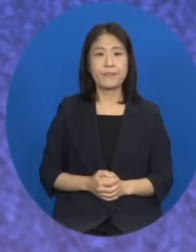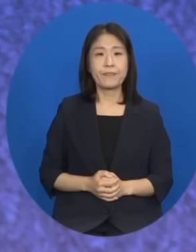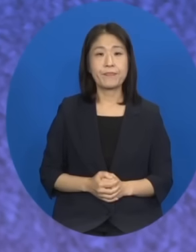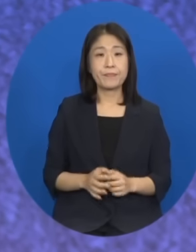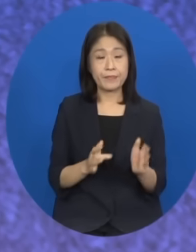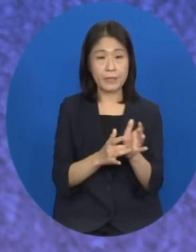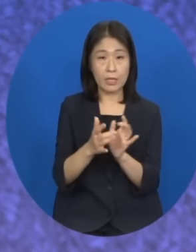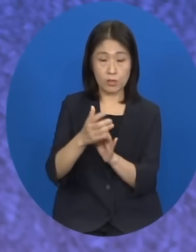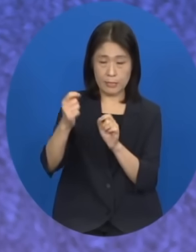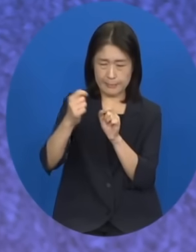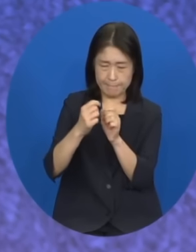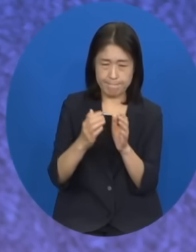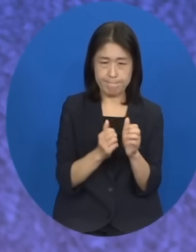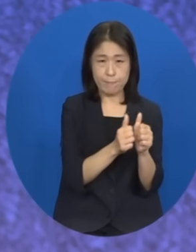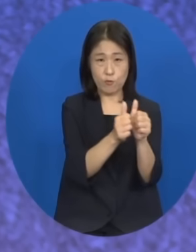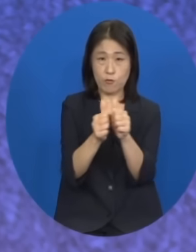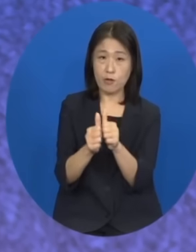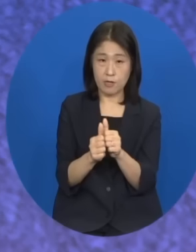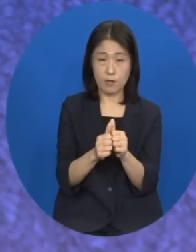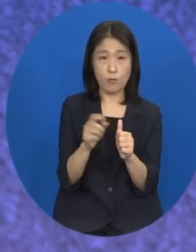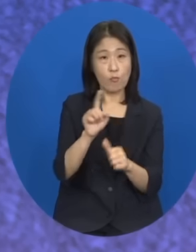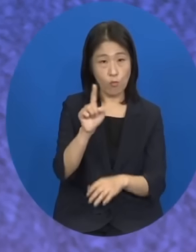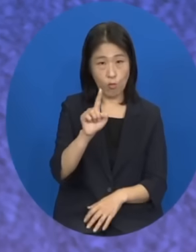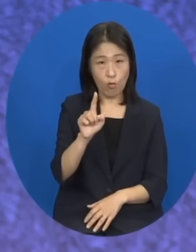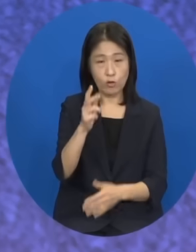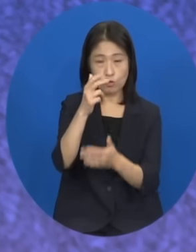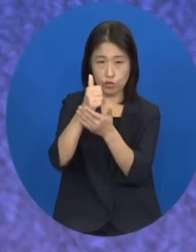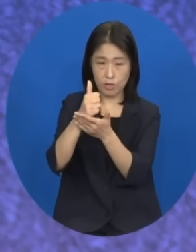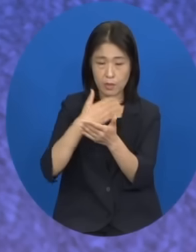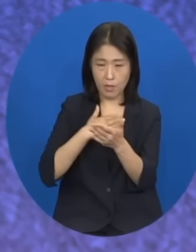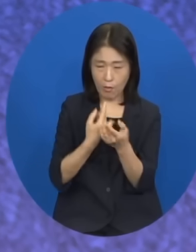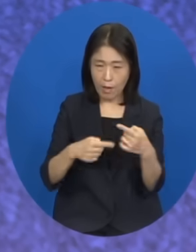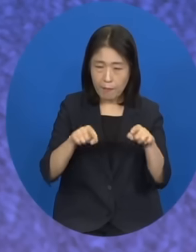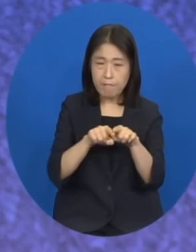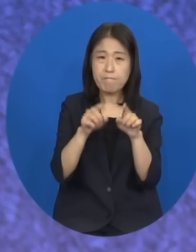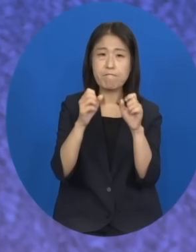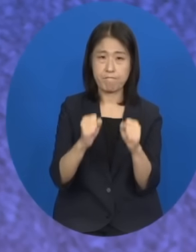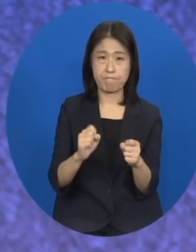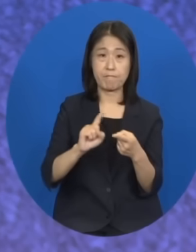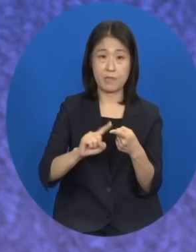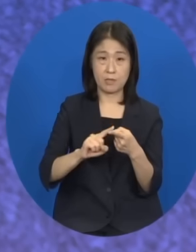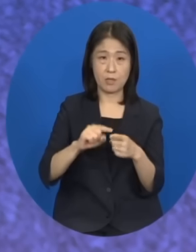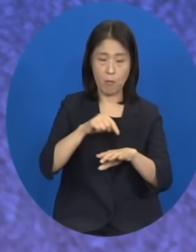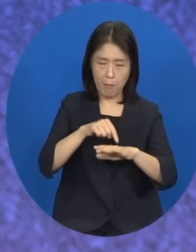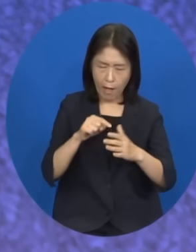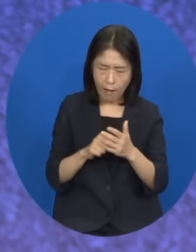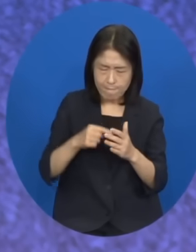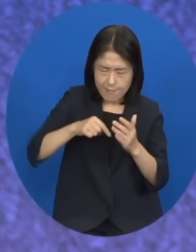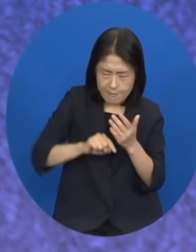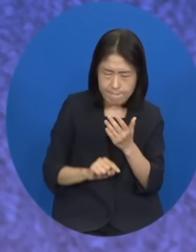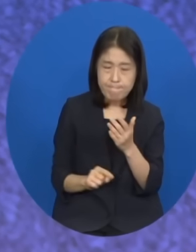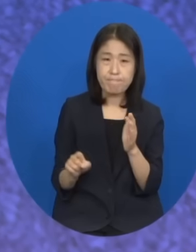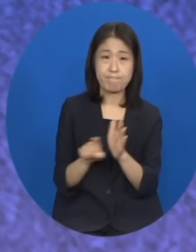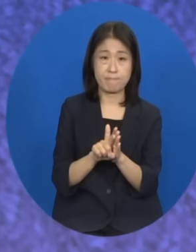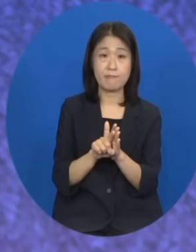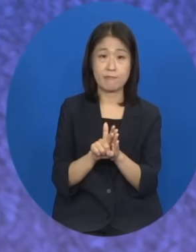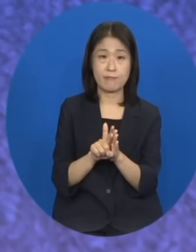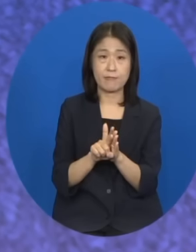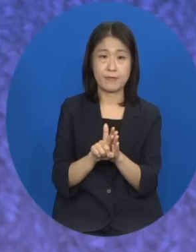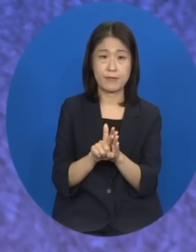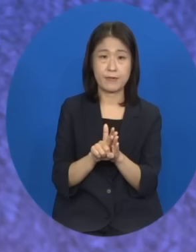예수님과 친밀히 동행하는 것은 주님이 우리와 함께 계시는 것을 정말 마음에 믿어지면,